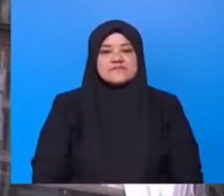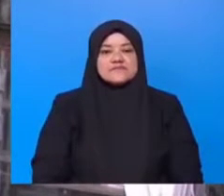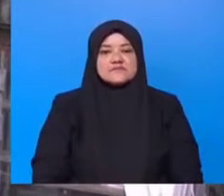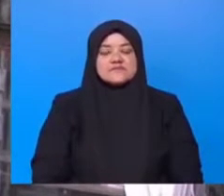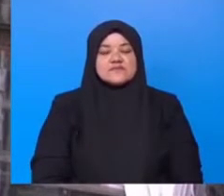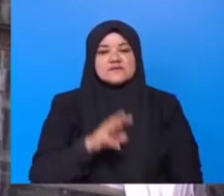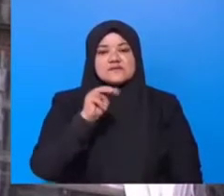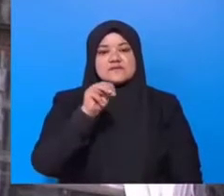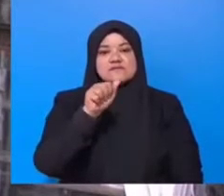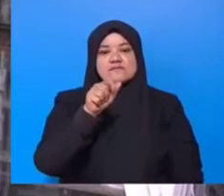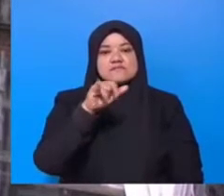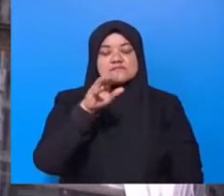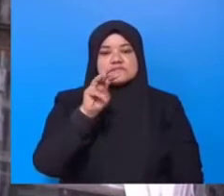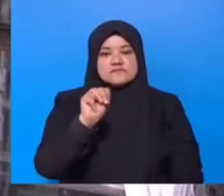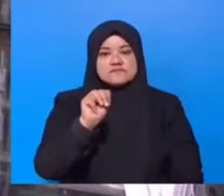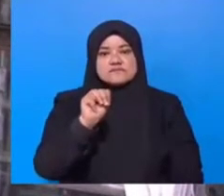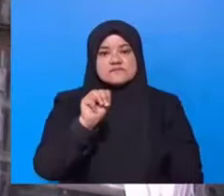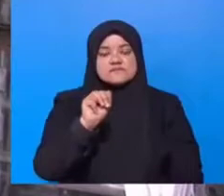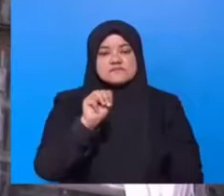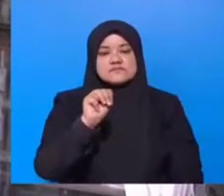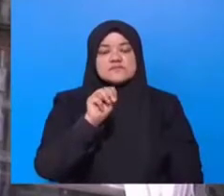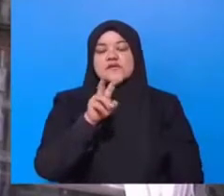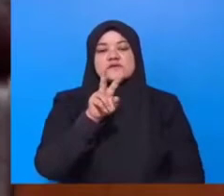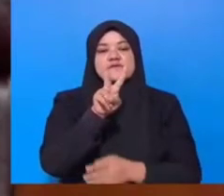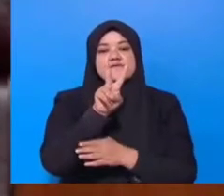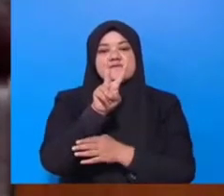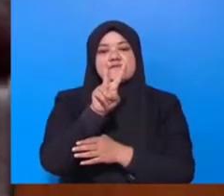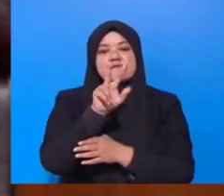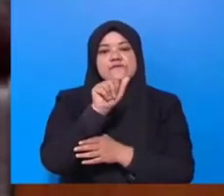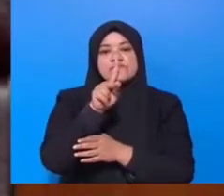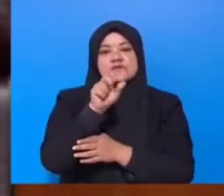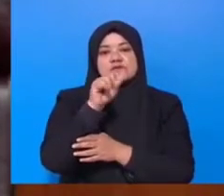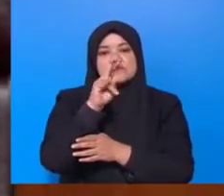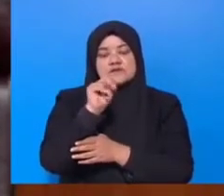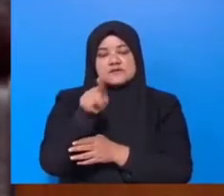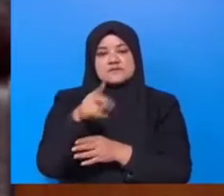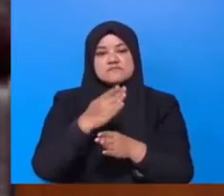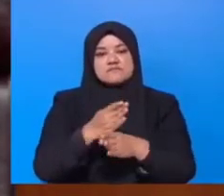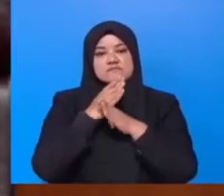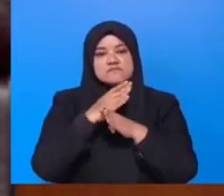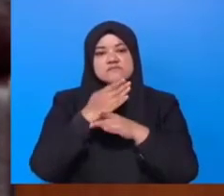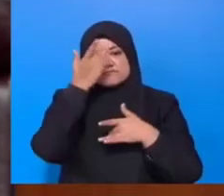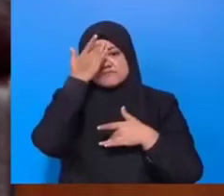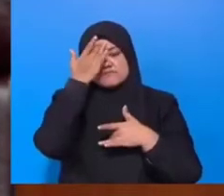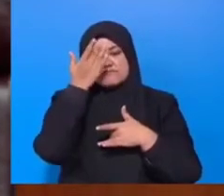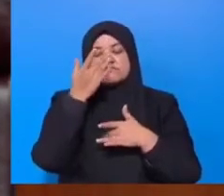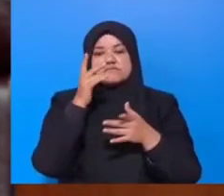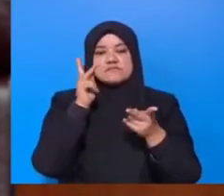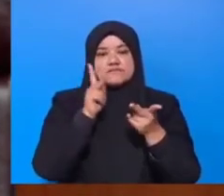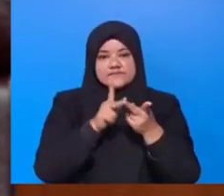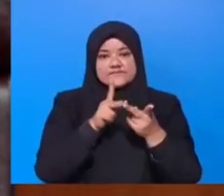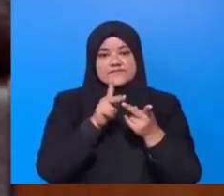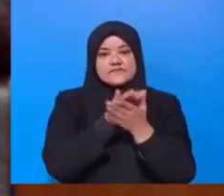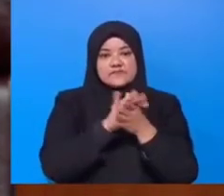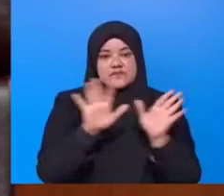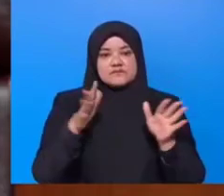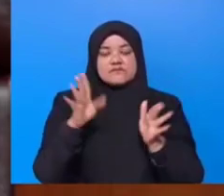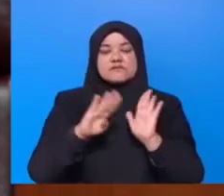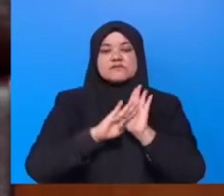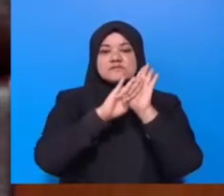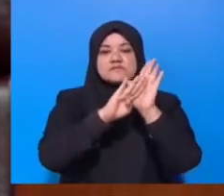Baekhyun merupakan satu langkah pencegahan penyakit yang berkesan dan selamat setelah